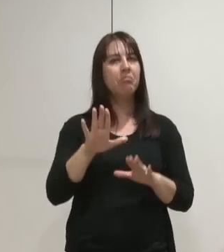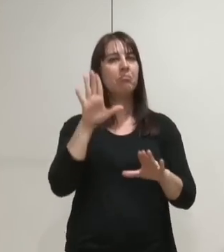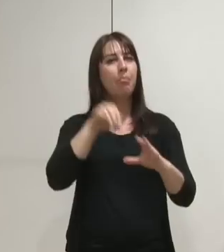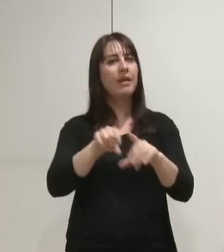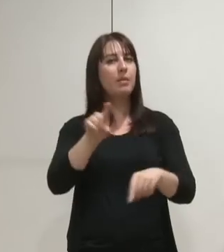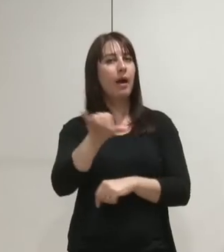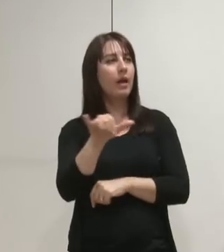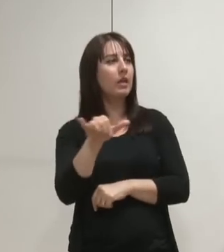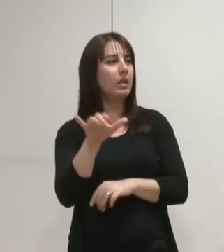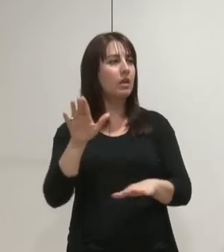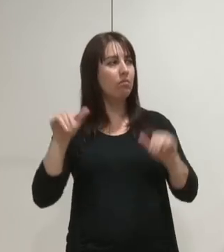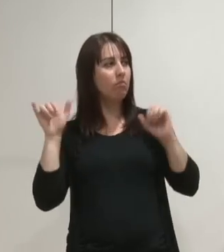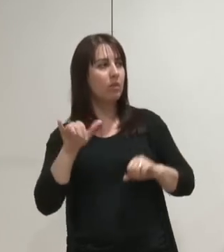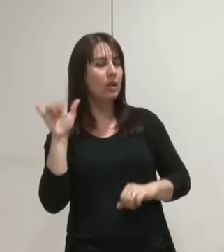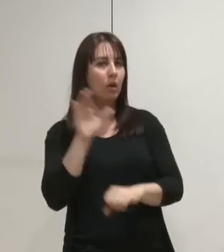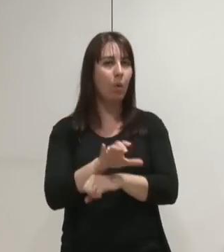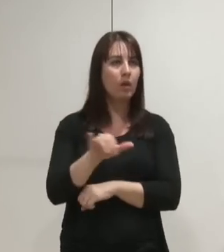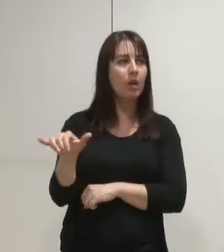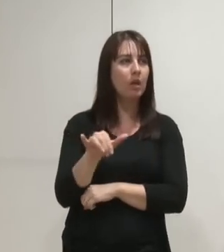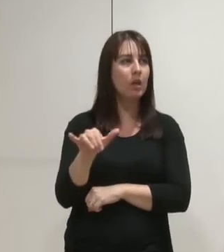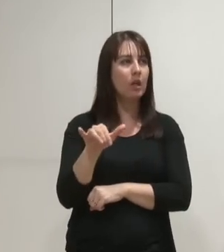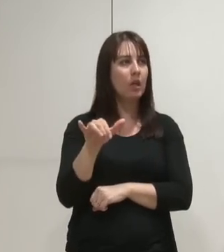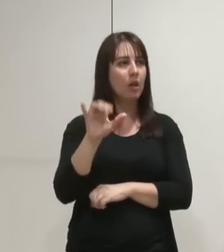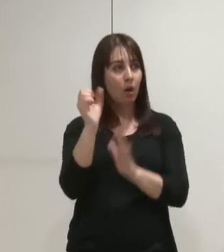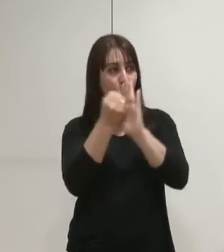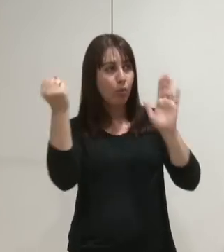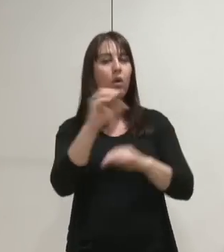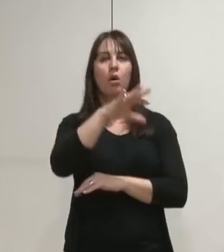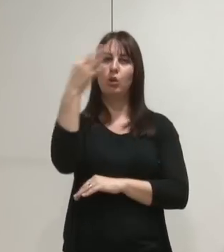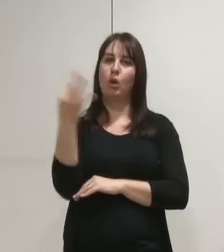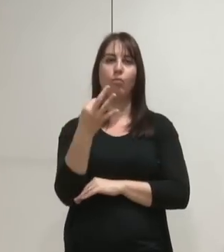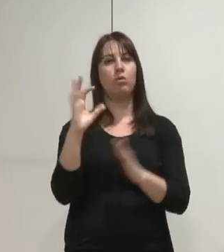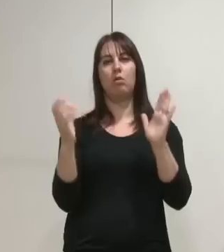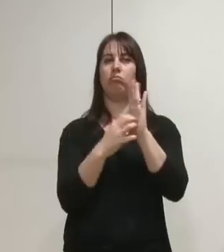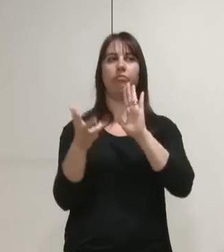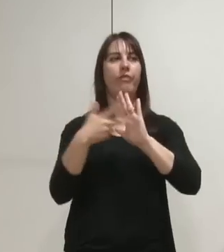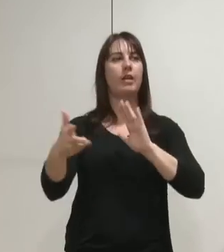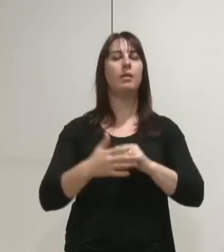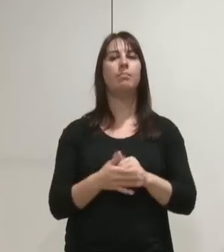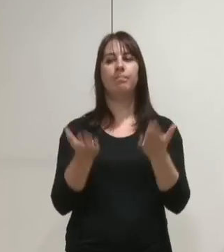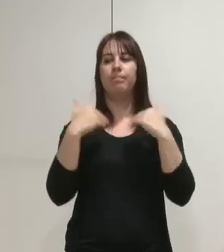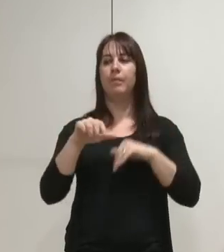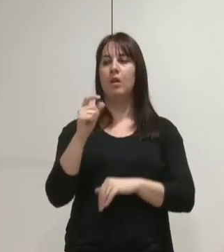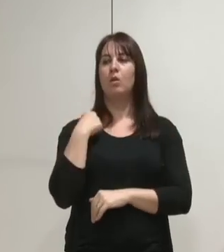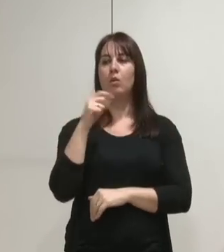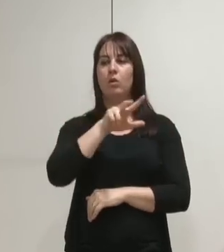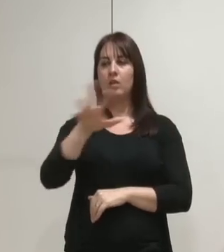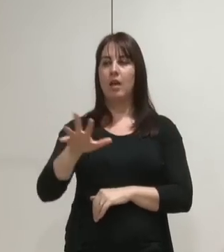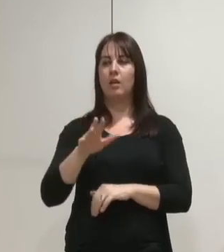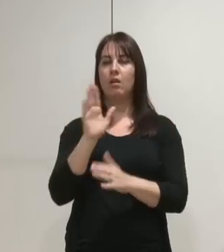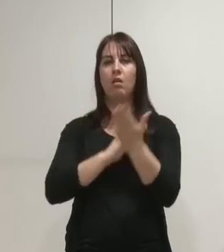vote qui s'abstient qui vote contre qui vote pour unanimité délibération adopté la 35 c'est des avenants